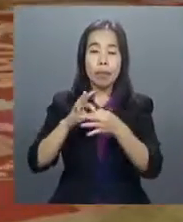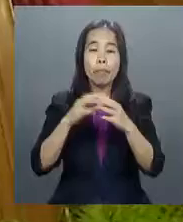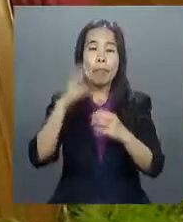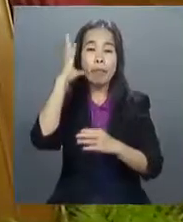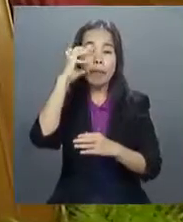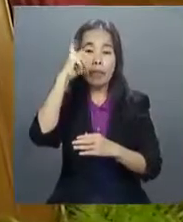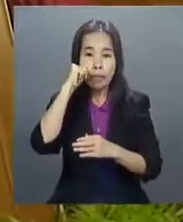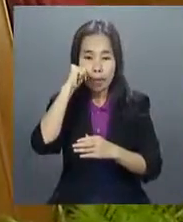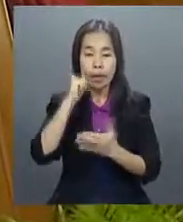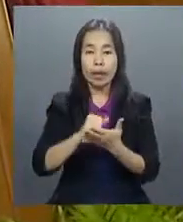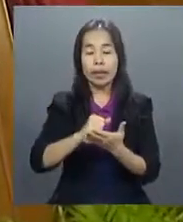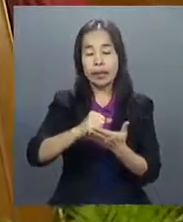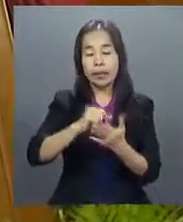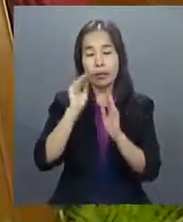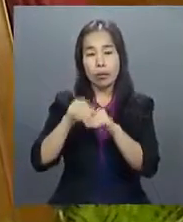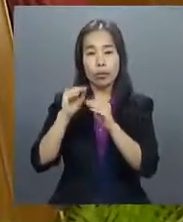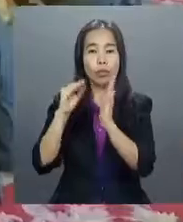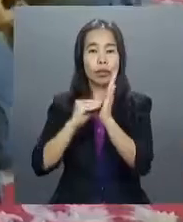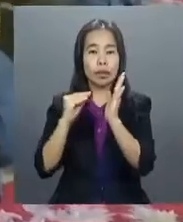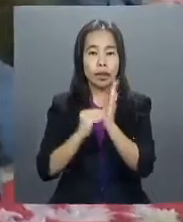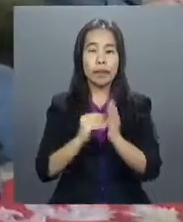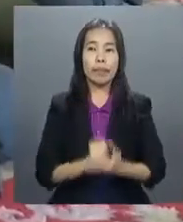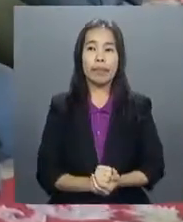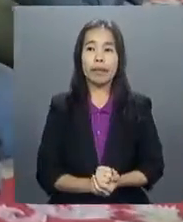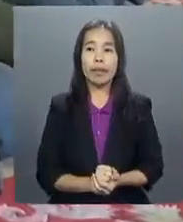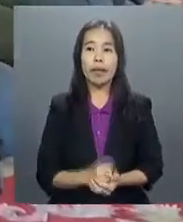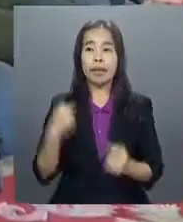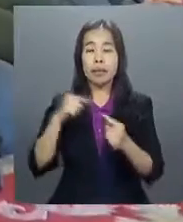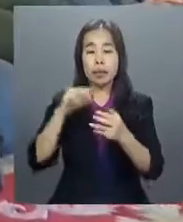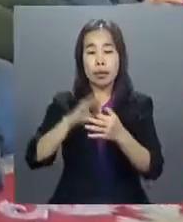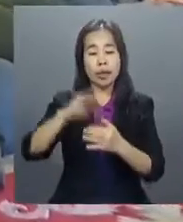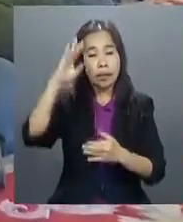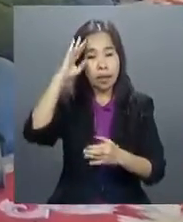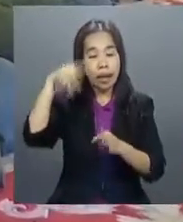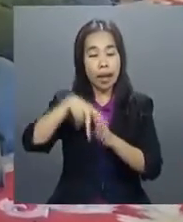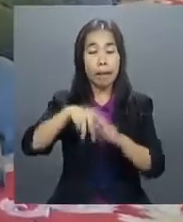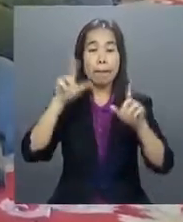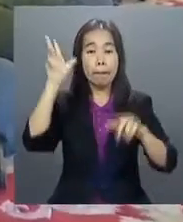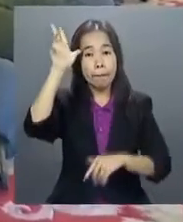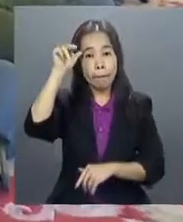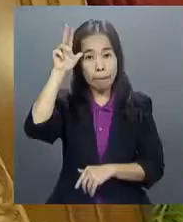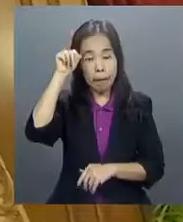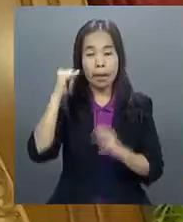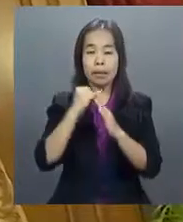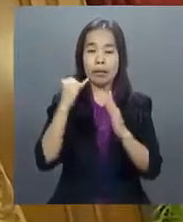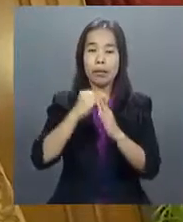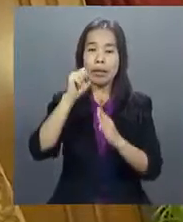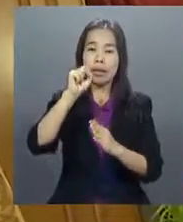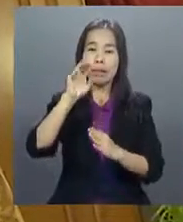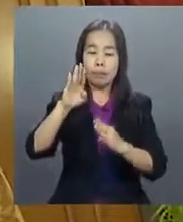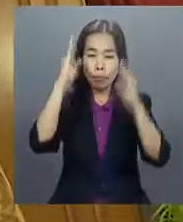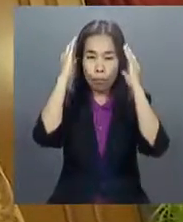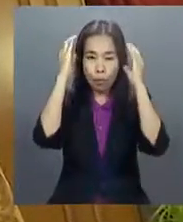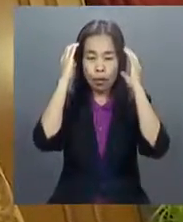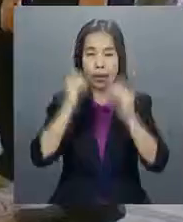าเขตวังทองหลางคณะข้าราชการกองพันทหารม้าที่20รักษาพระองค์จังหวัดสระบุรีคณะเครือข่